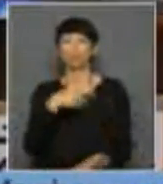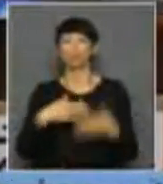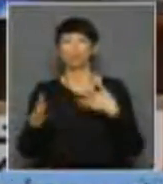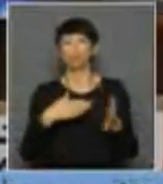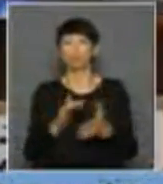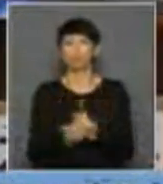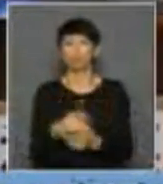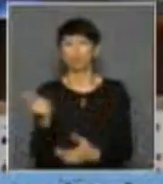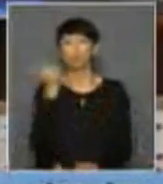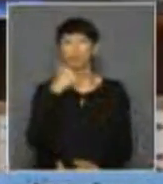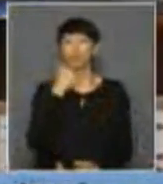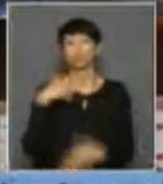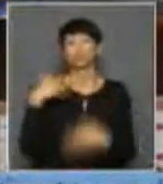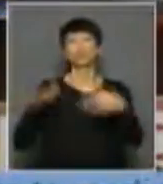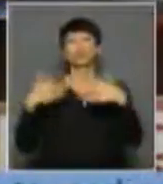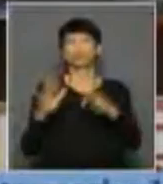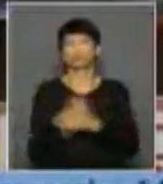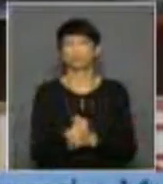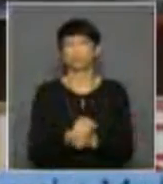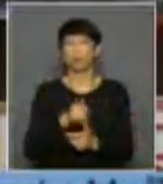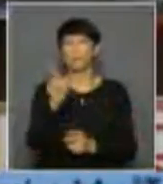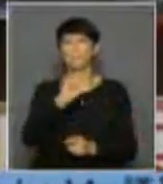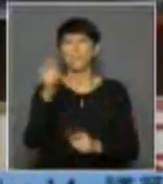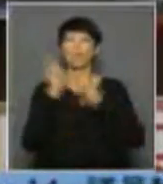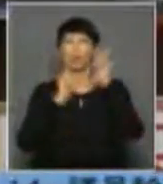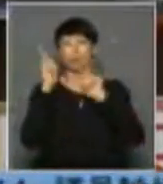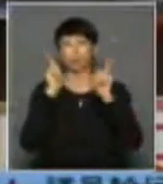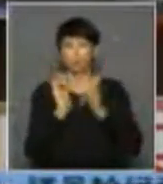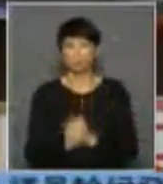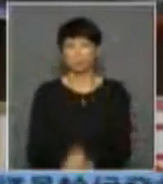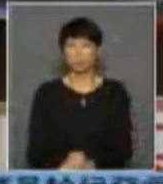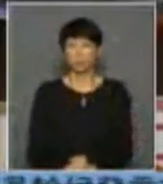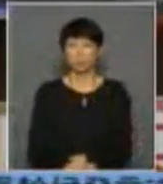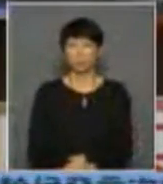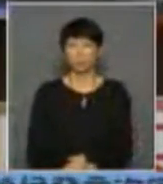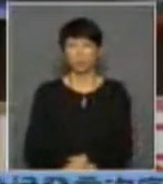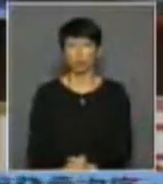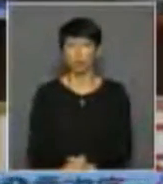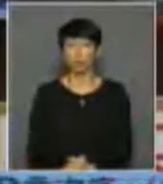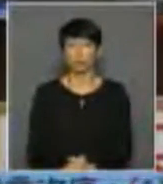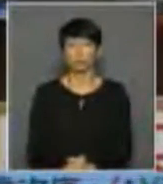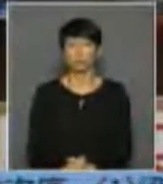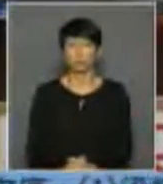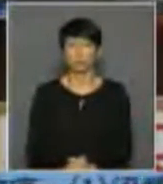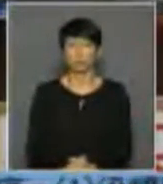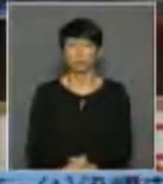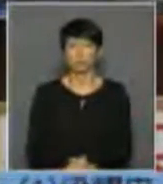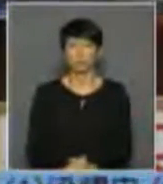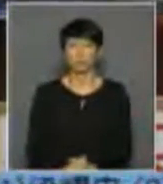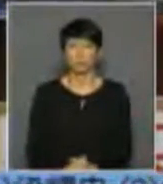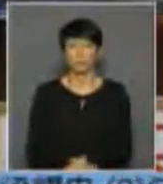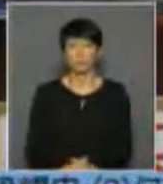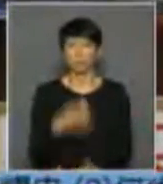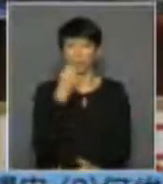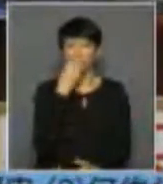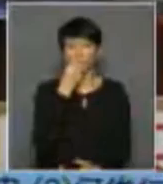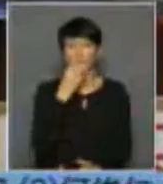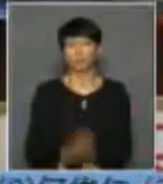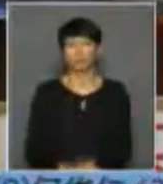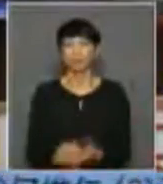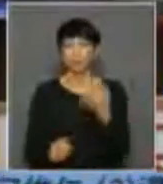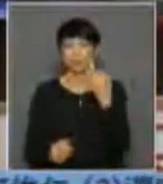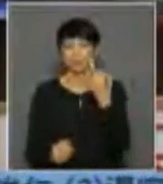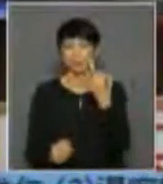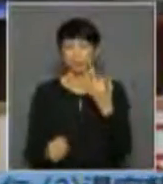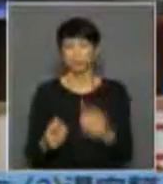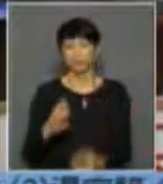喜歡聽吧，什麼態度呢？香港三權分立